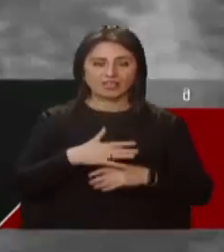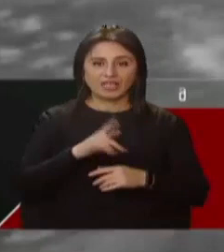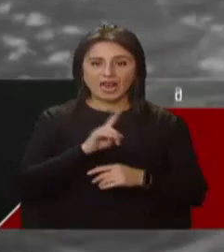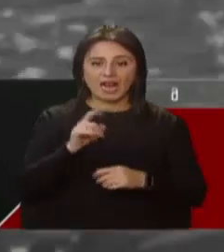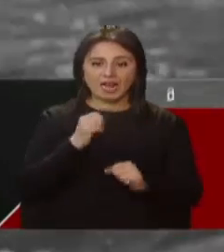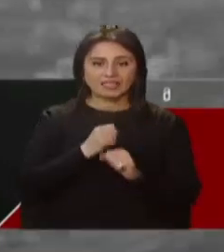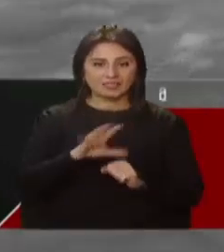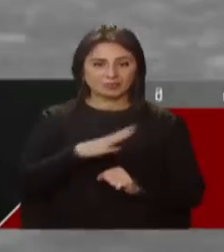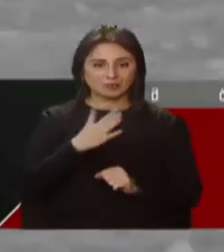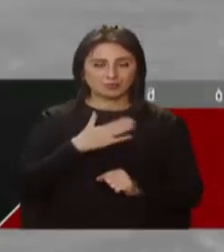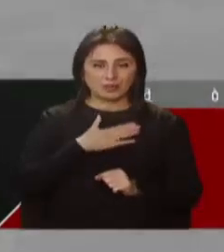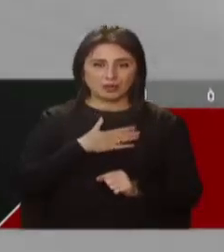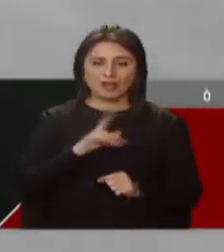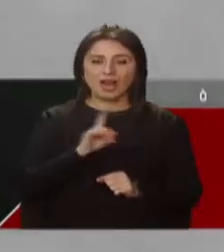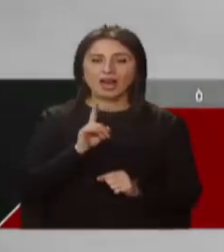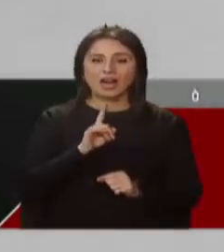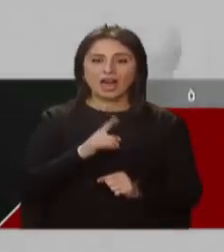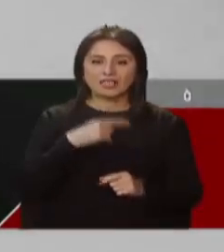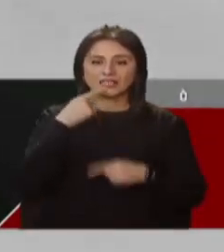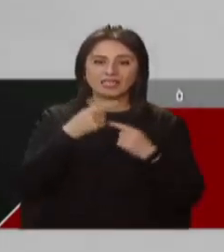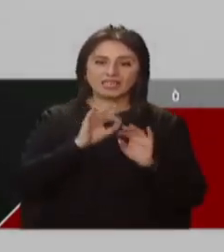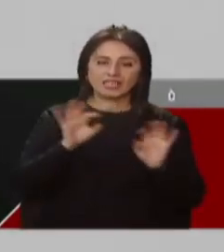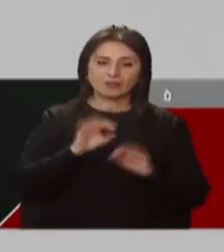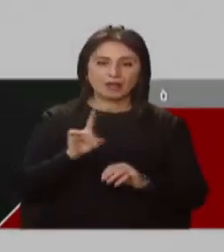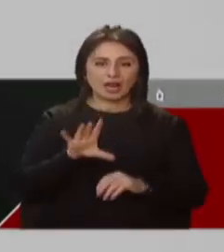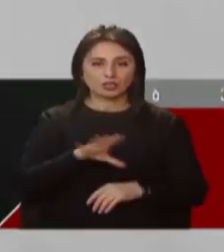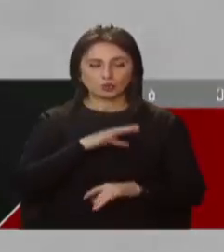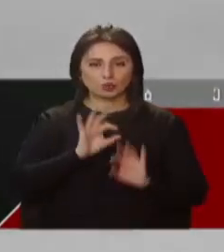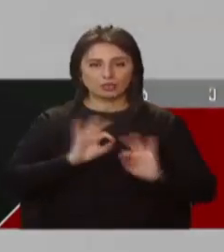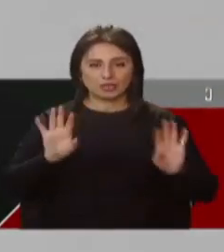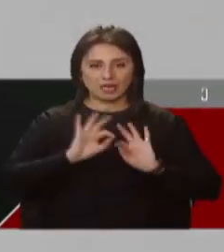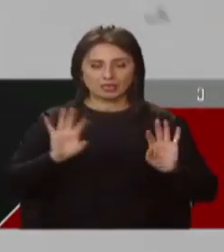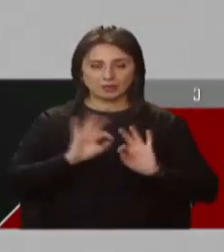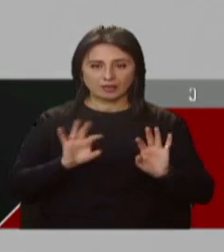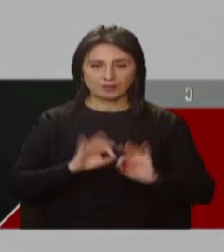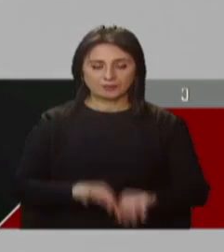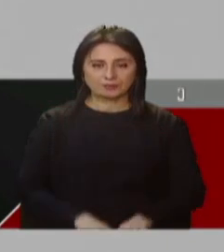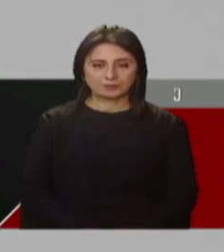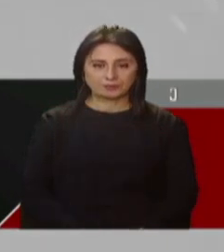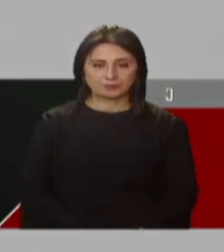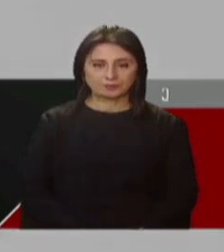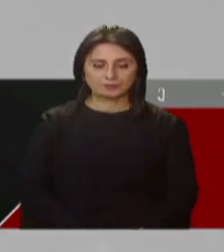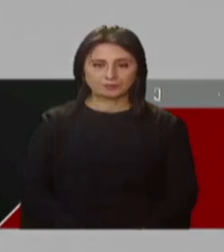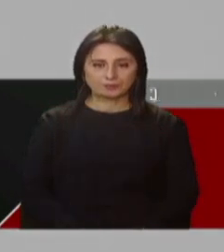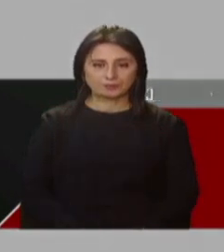რაღაც გაგიკეთებია, რაღაც გითქვამს, რაღაც ქონდა სათქმელი.